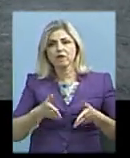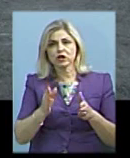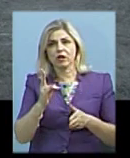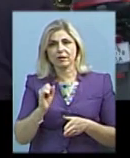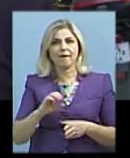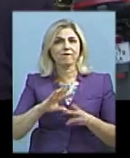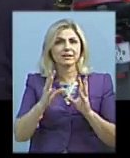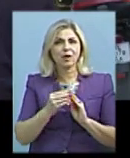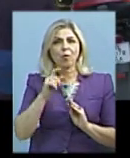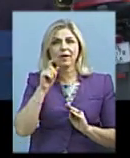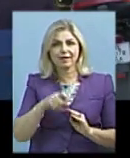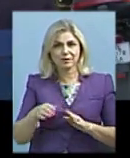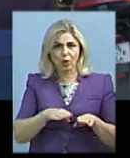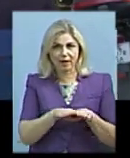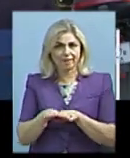рівень.